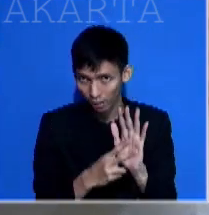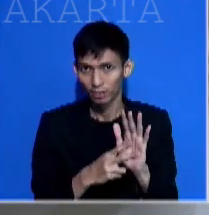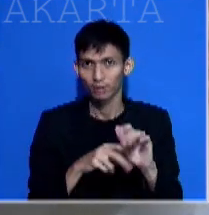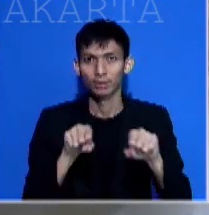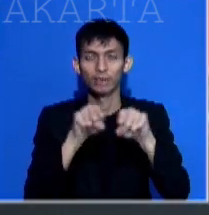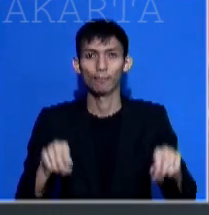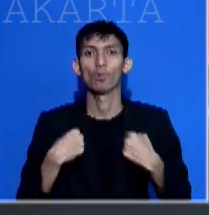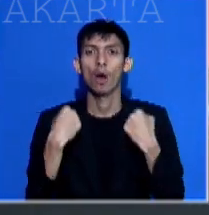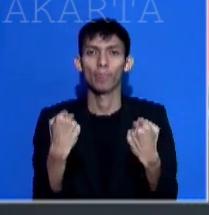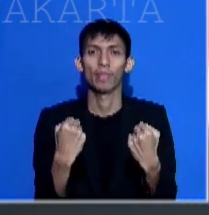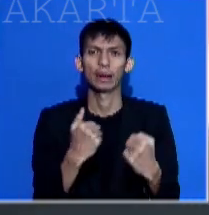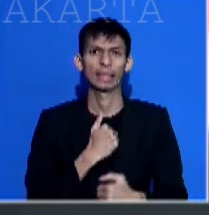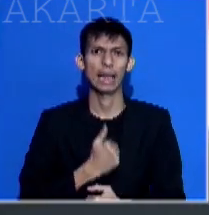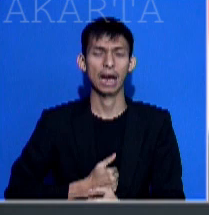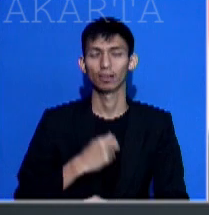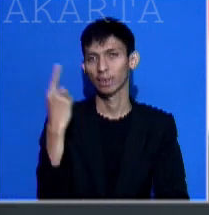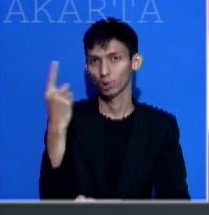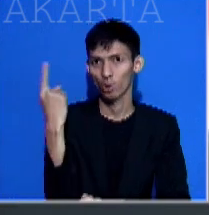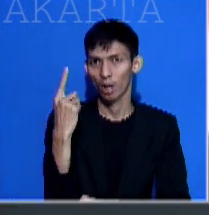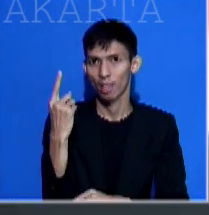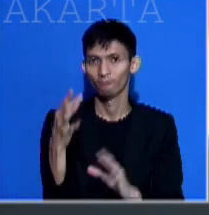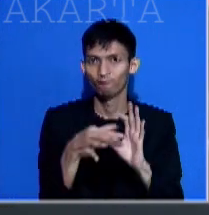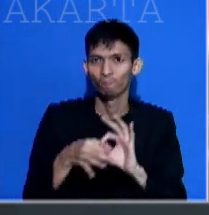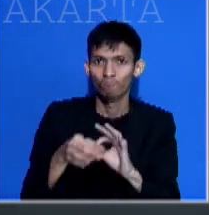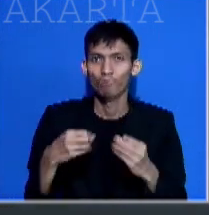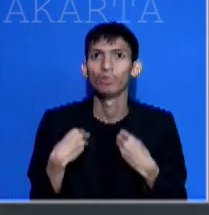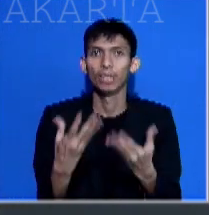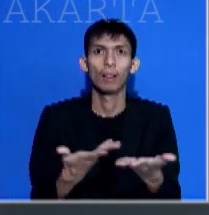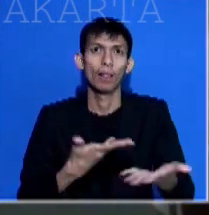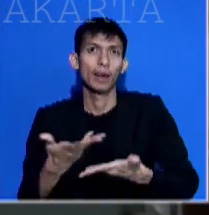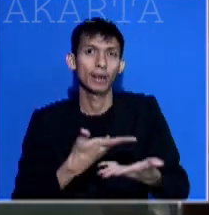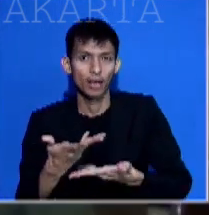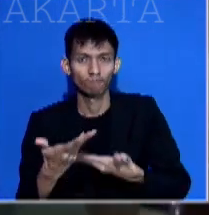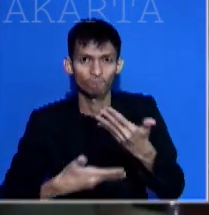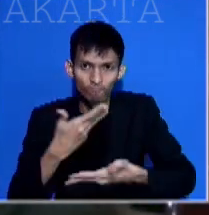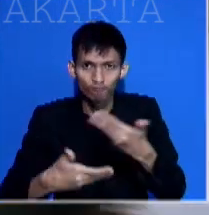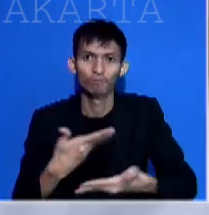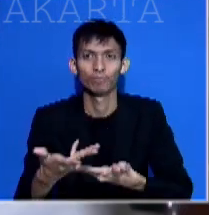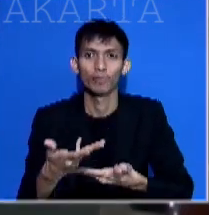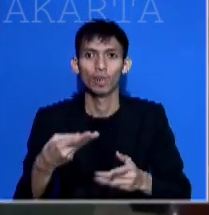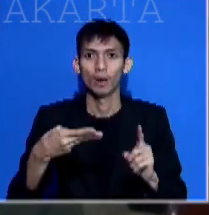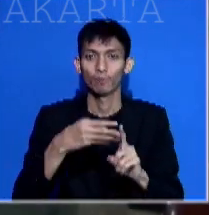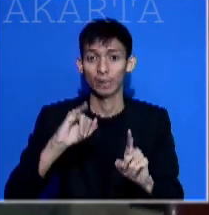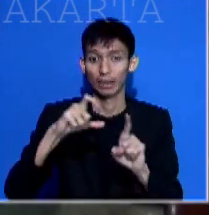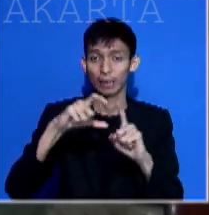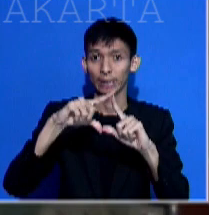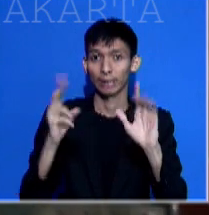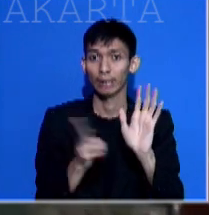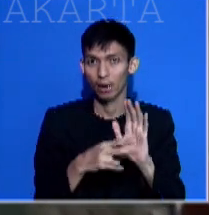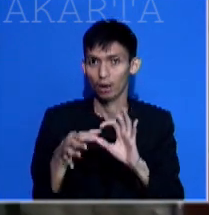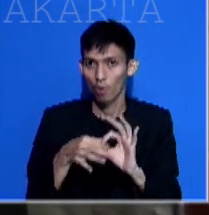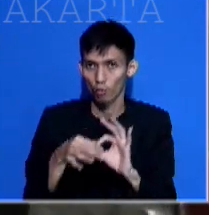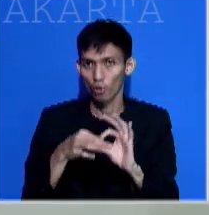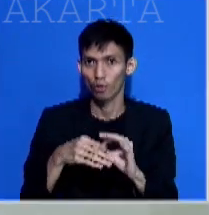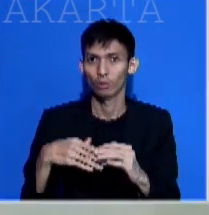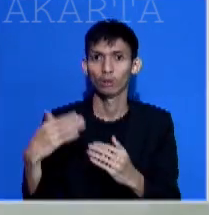iklim melalui sinergi dan kolaborasi dalam memberikan pelayanan secara teknis, para bidan akan berkolaborasi dengan tenaga kesehatan lainnya dan